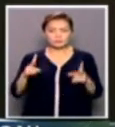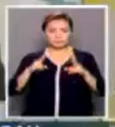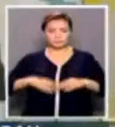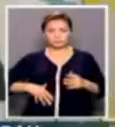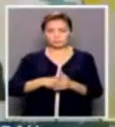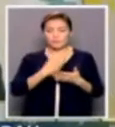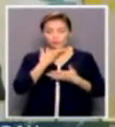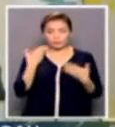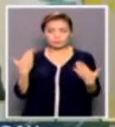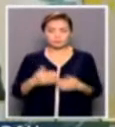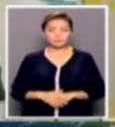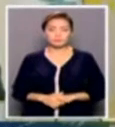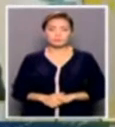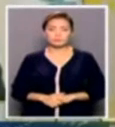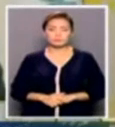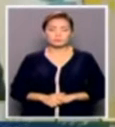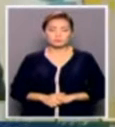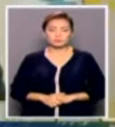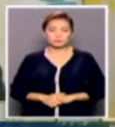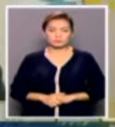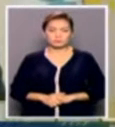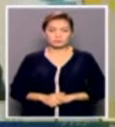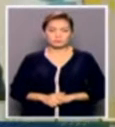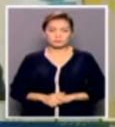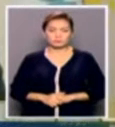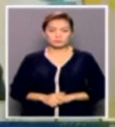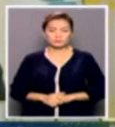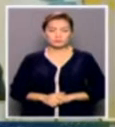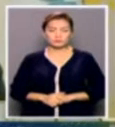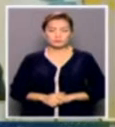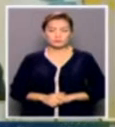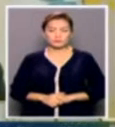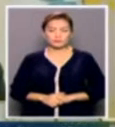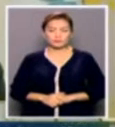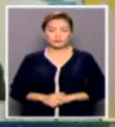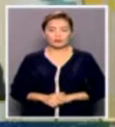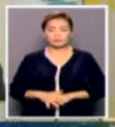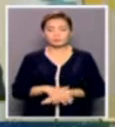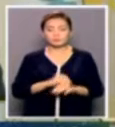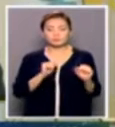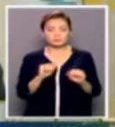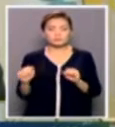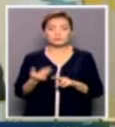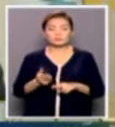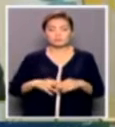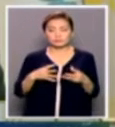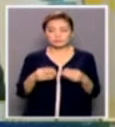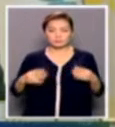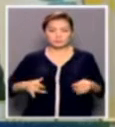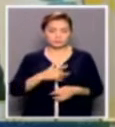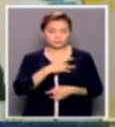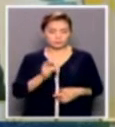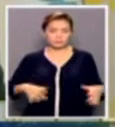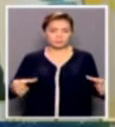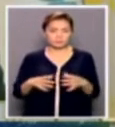қарастырылмаған. Пандемияның күрделілігіне қатысты ел президенті міндетті осы көктемдегідей қатан